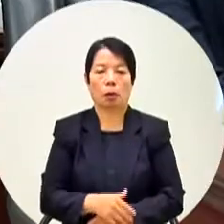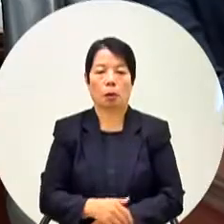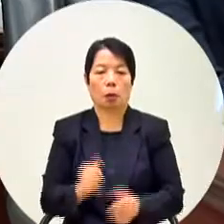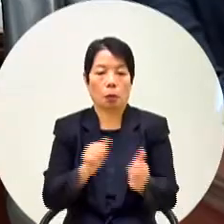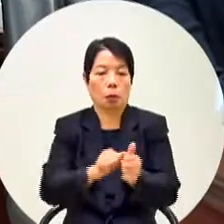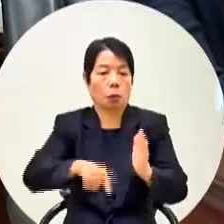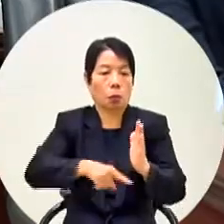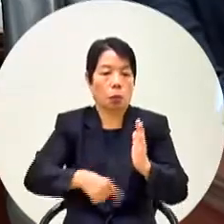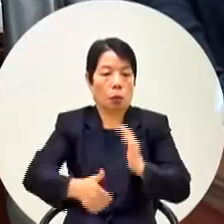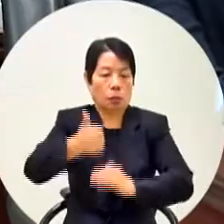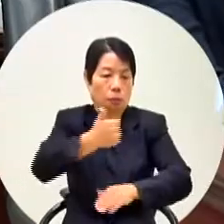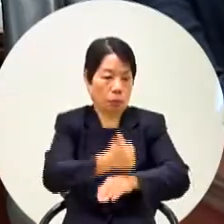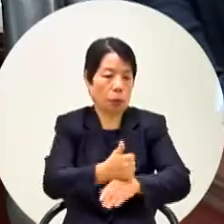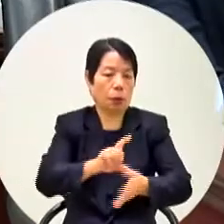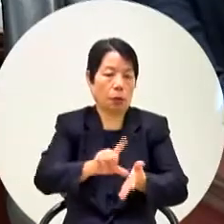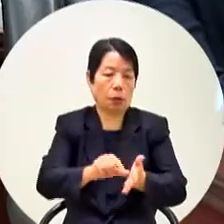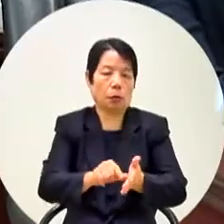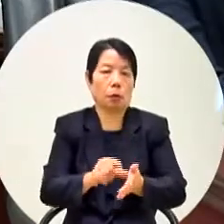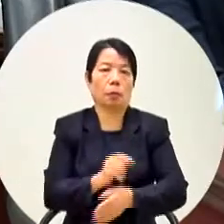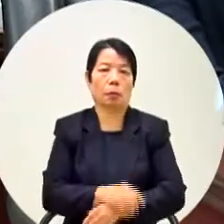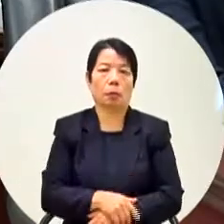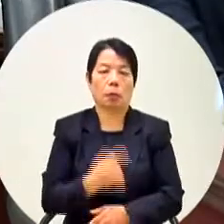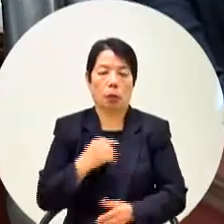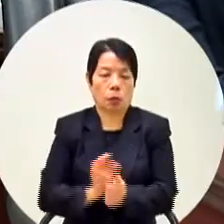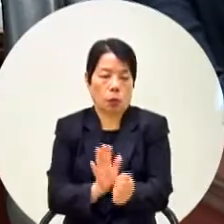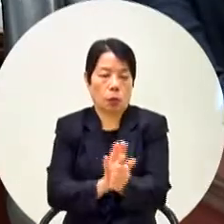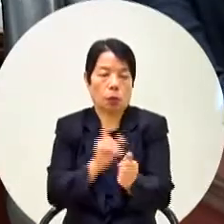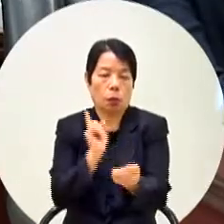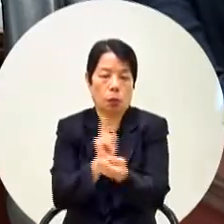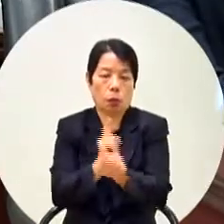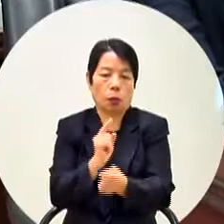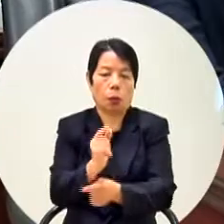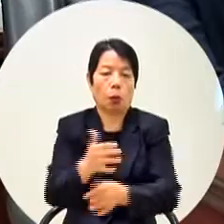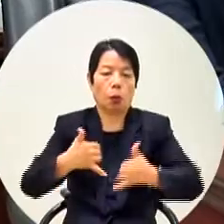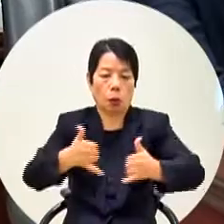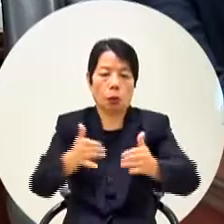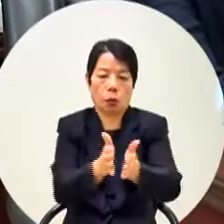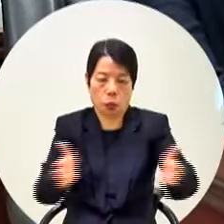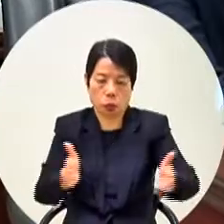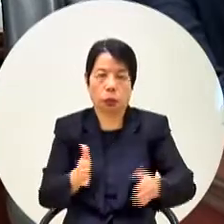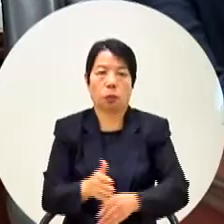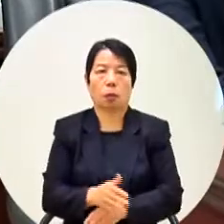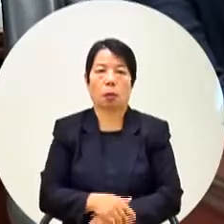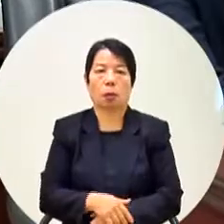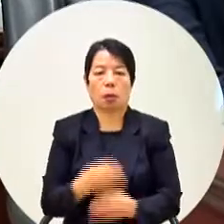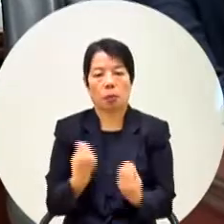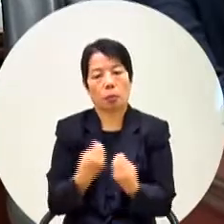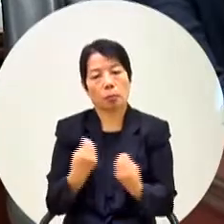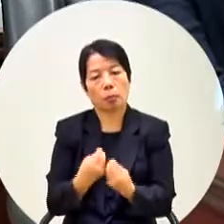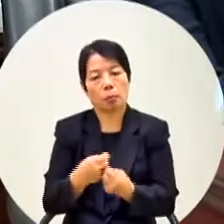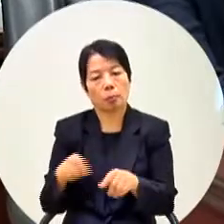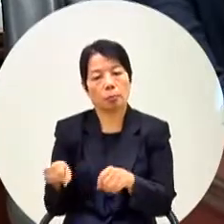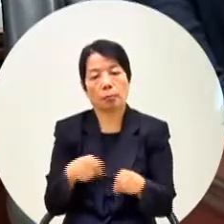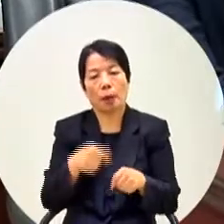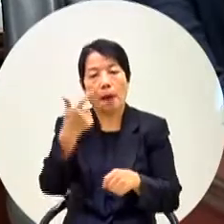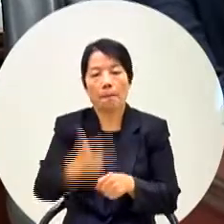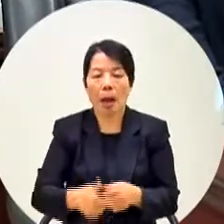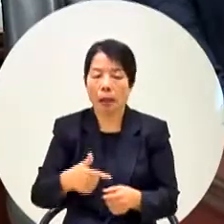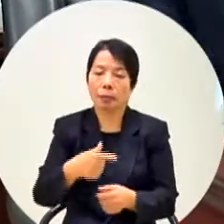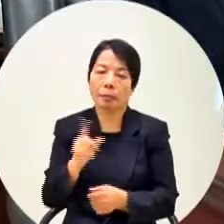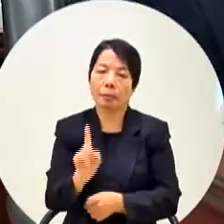阵，啊、哦，我一直咧推动省道拓宽哈。啊，咱安那娘步化，你知影无？这两年